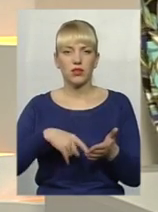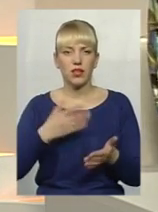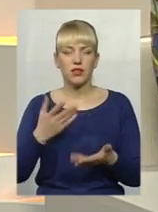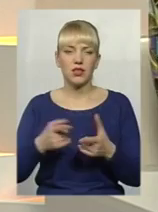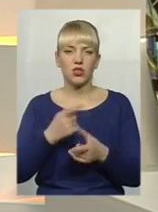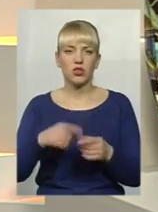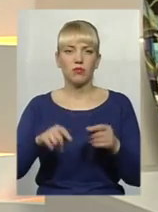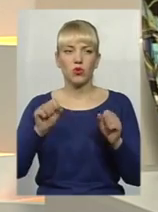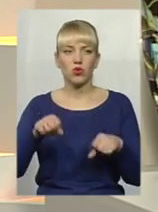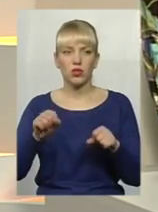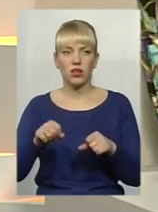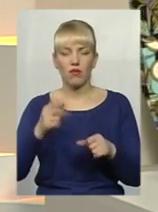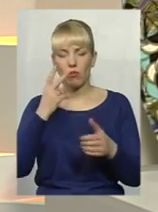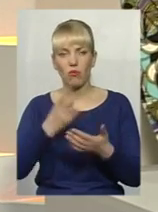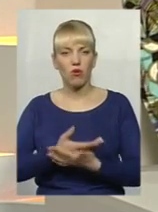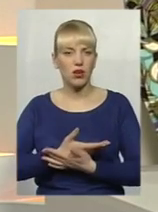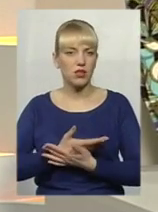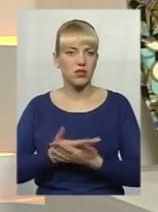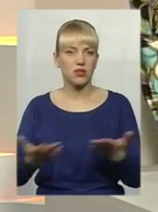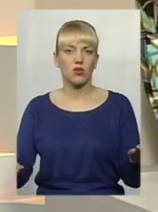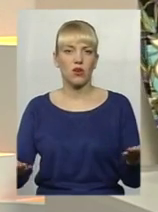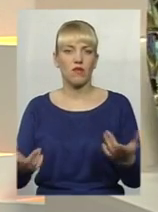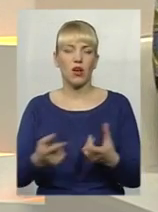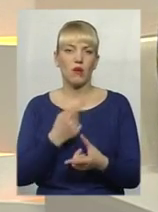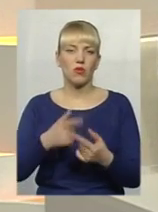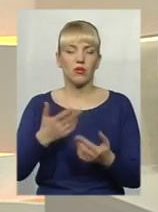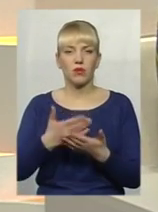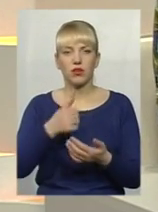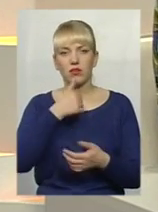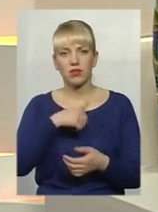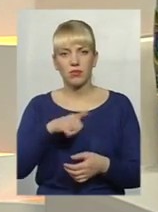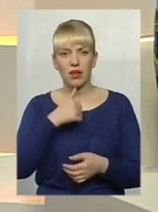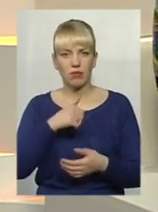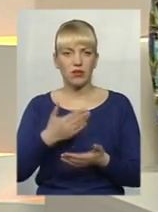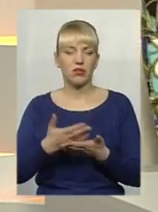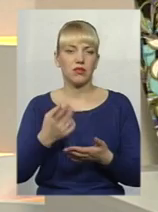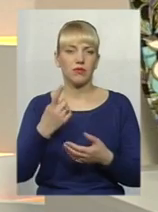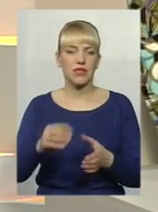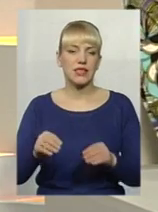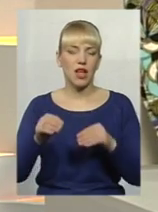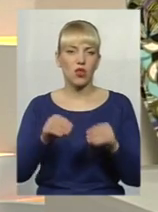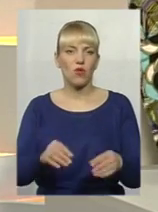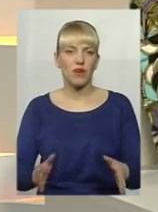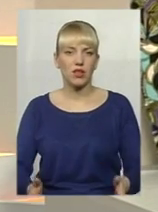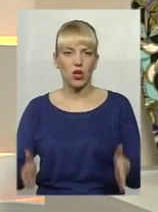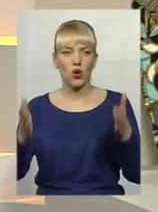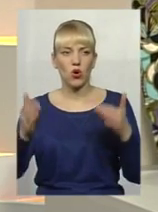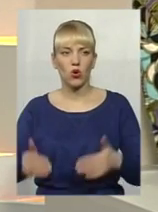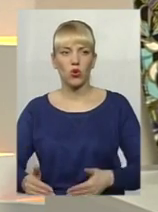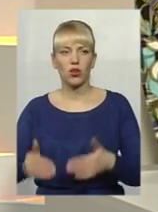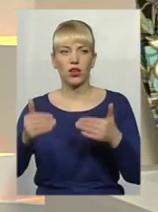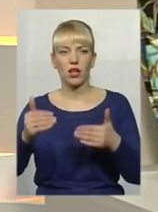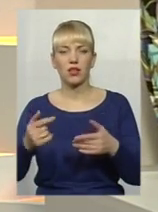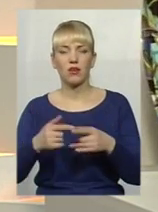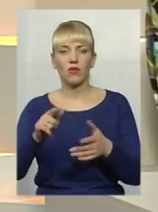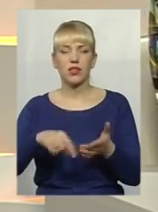скажімо, показово або ради експерименту встановити хоча б один той контейнер десь в центрі міста, щоб люди могли